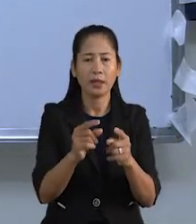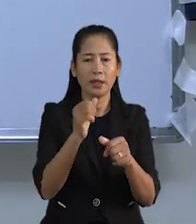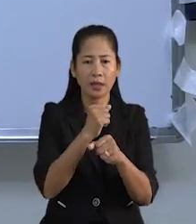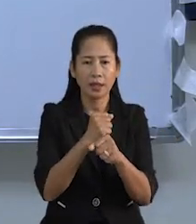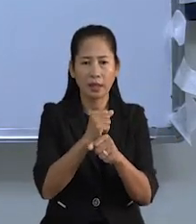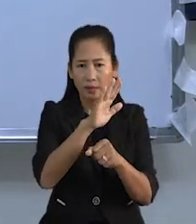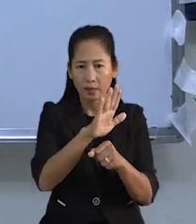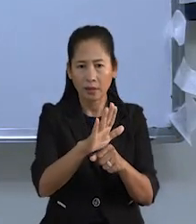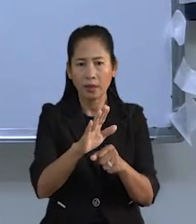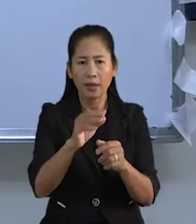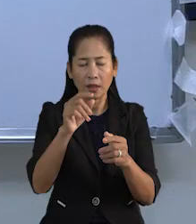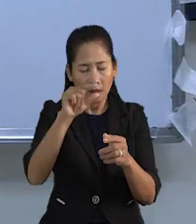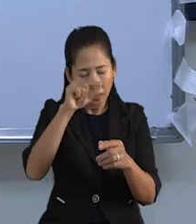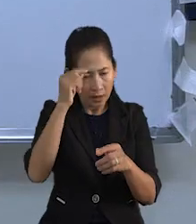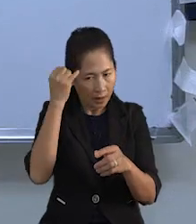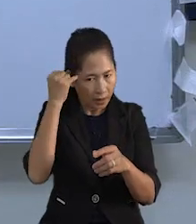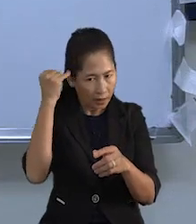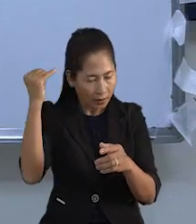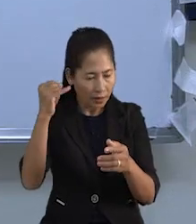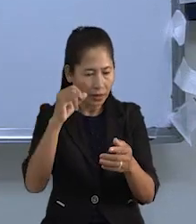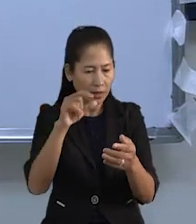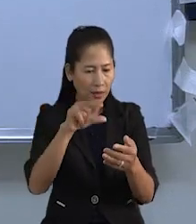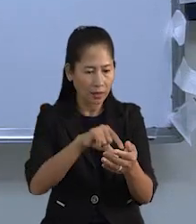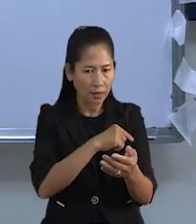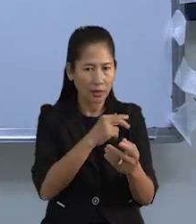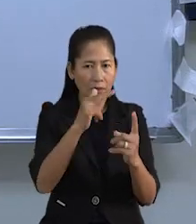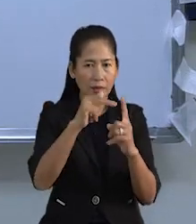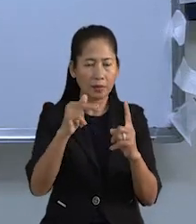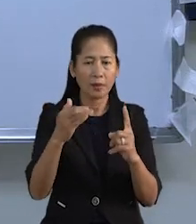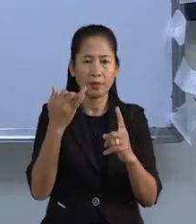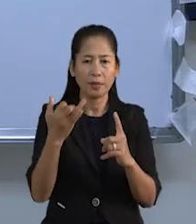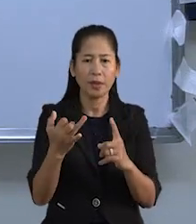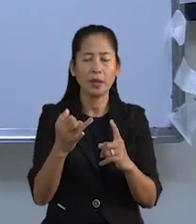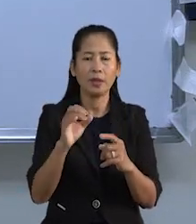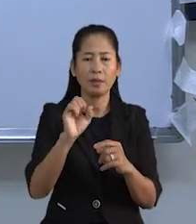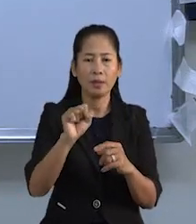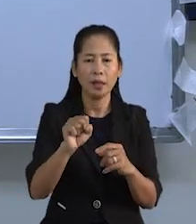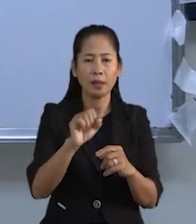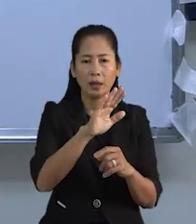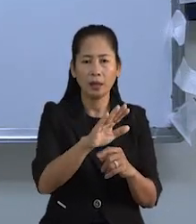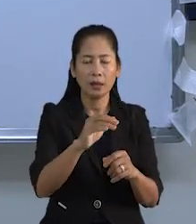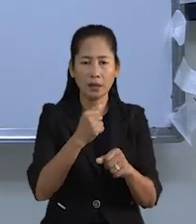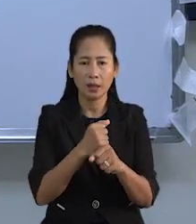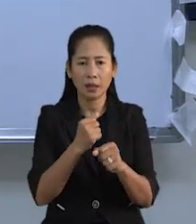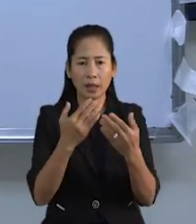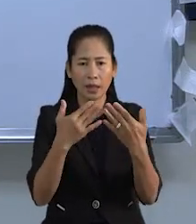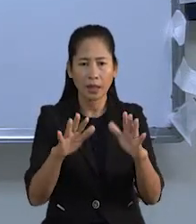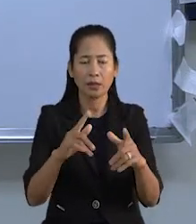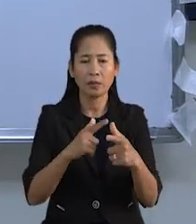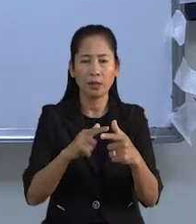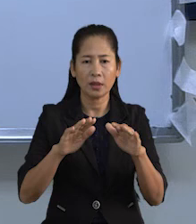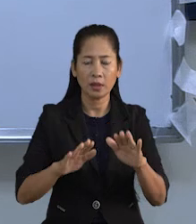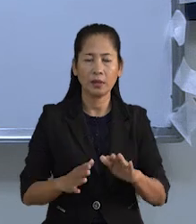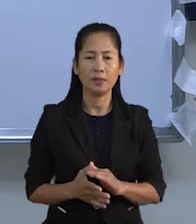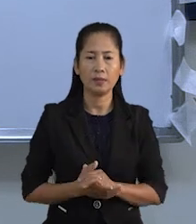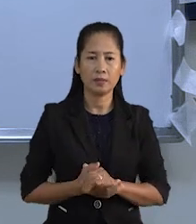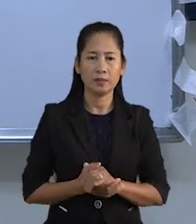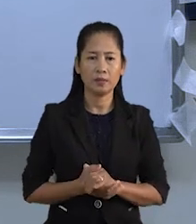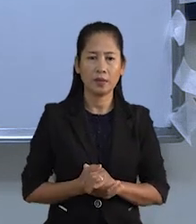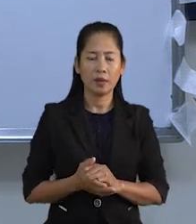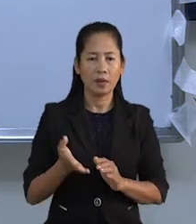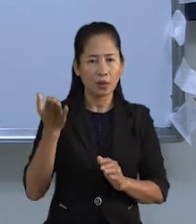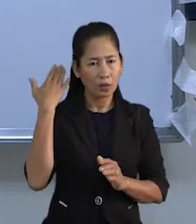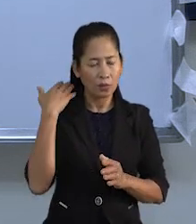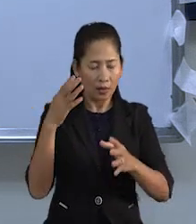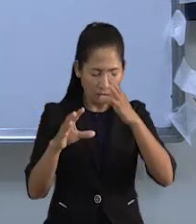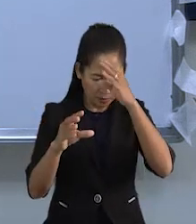ការរបស់កូនគឺការតែងកំណាប់បទពាក្យ7បាទអញ្ចឹងកូនធ្វើកិច្ចការរួចរាល់ហើយឬនៅកូនអាថ្ងៃមុន